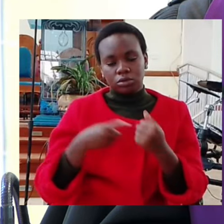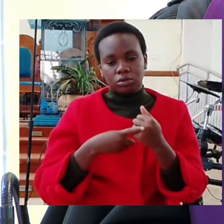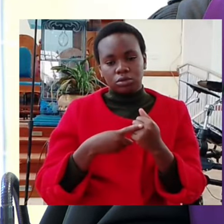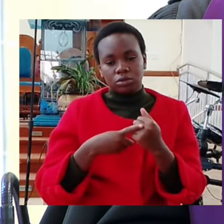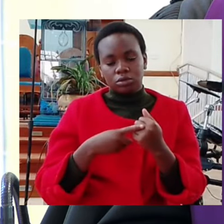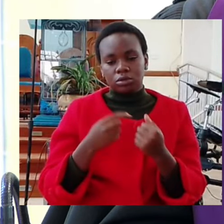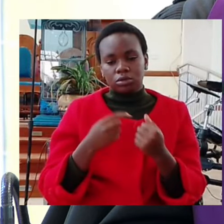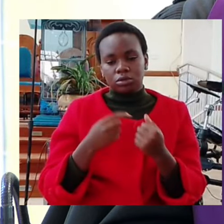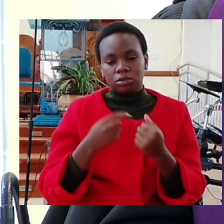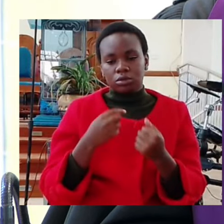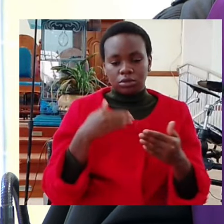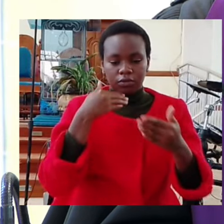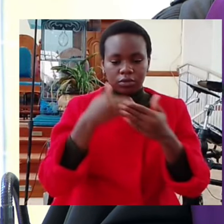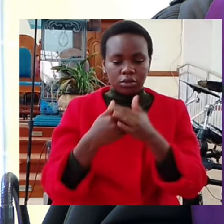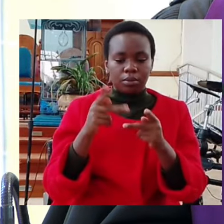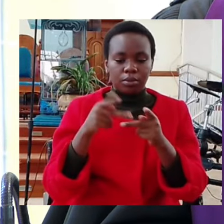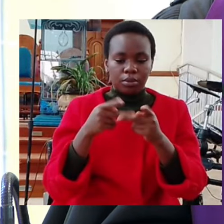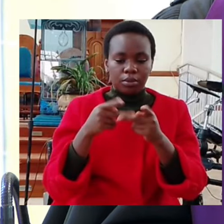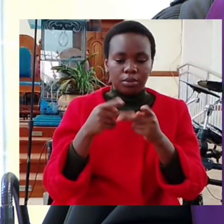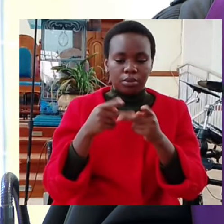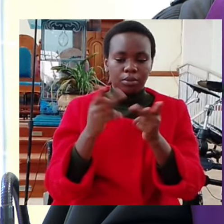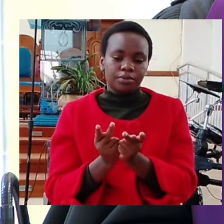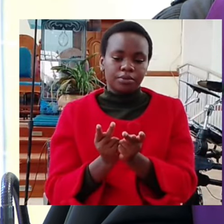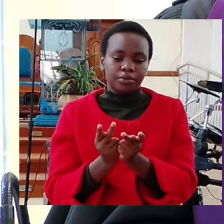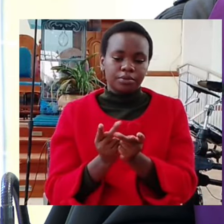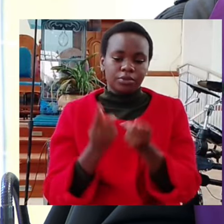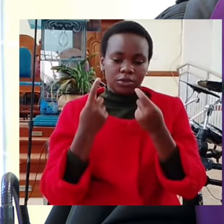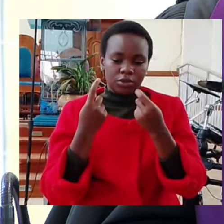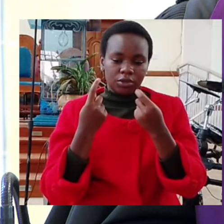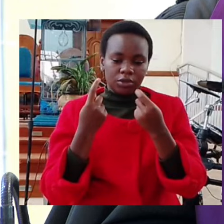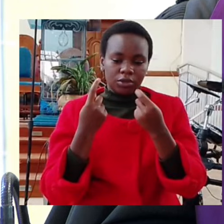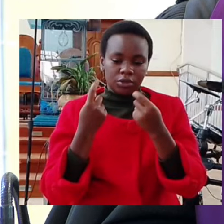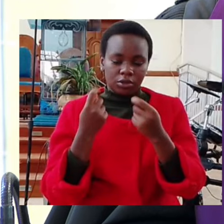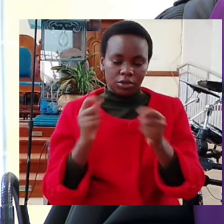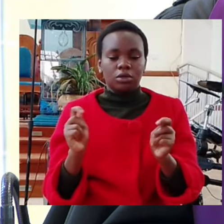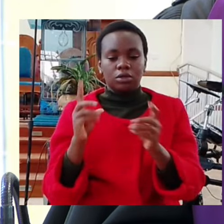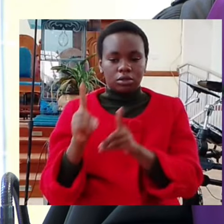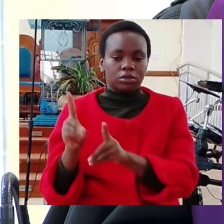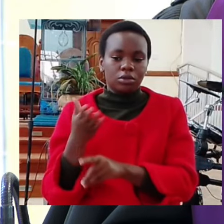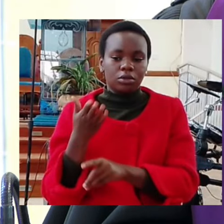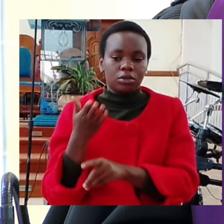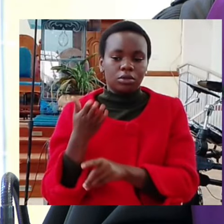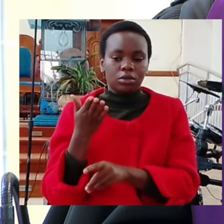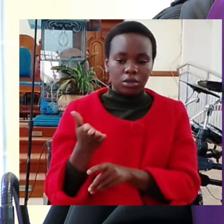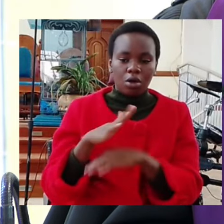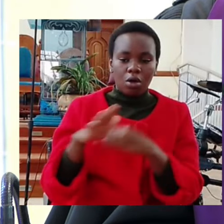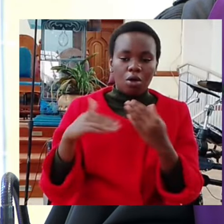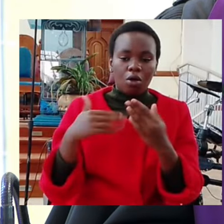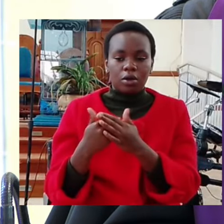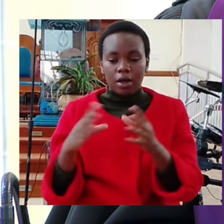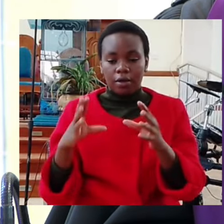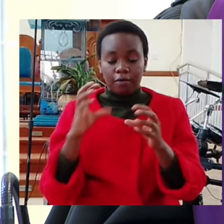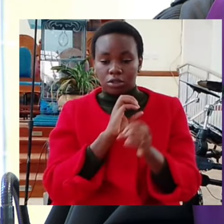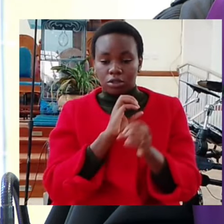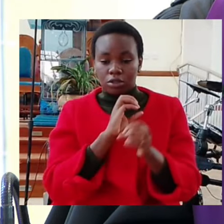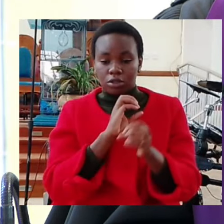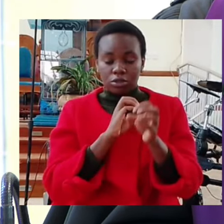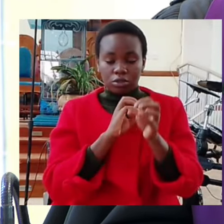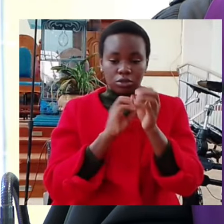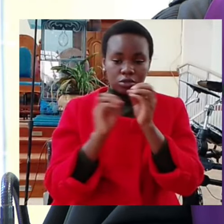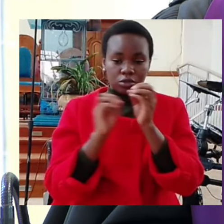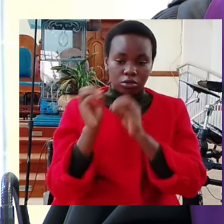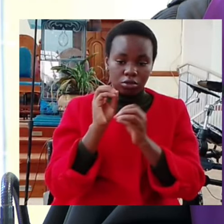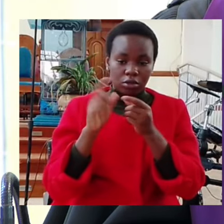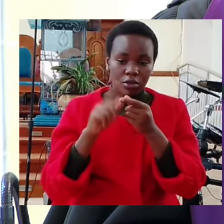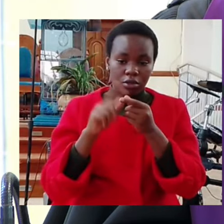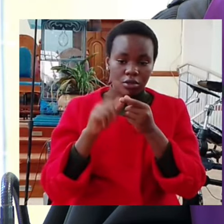re, akigeria kwegwatania na arutwo, nao othe makimwitigira ni undu wa kwaga gwitikia ati